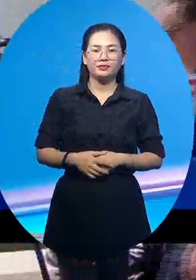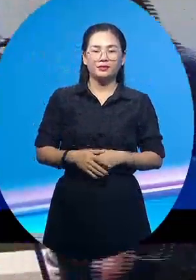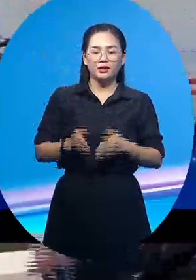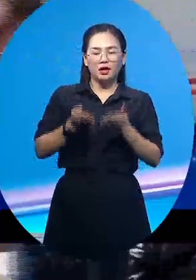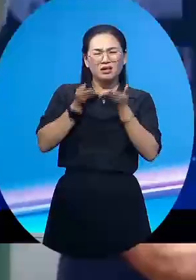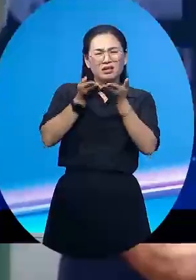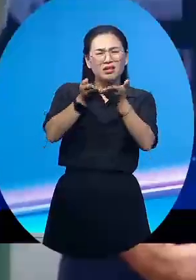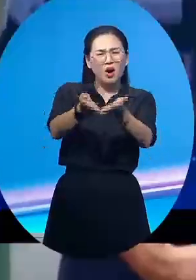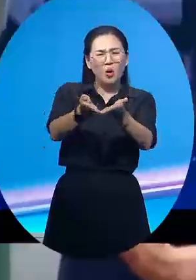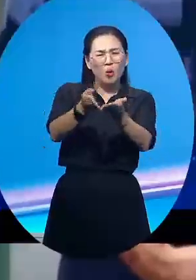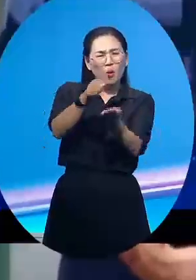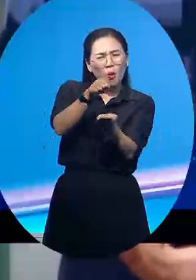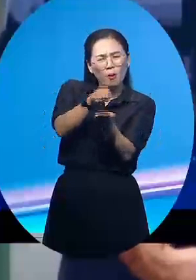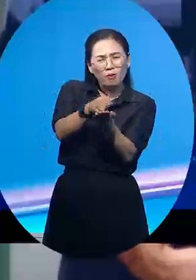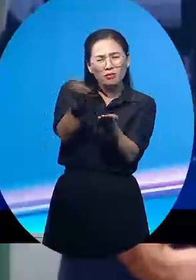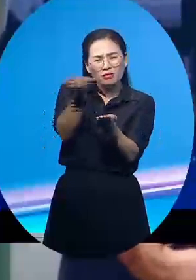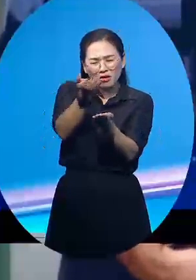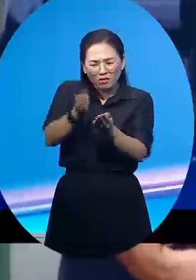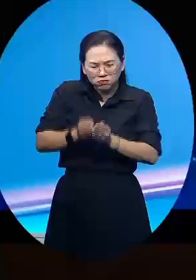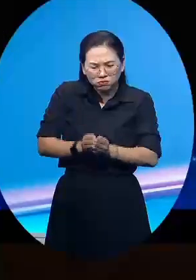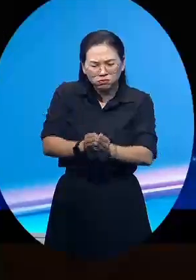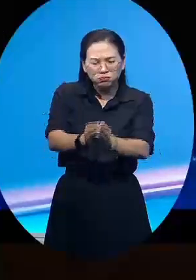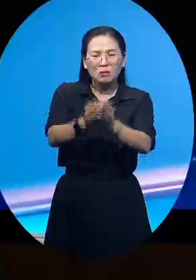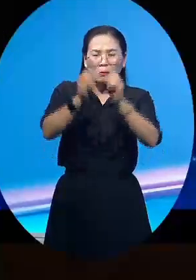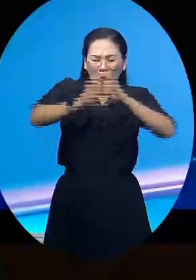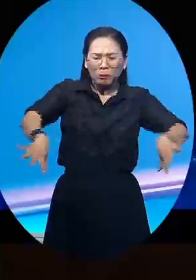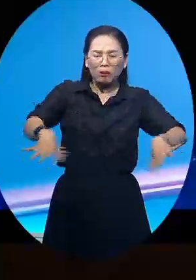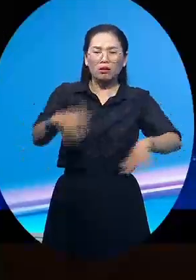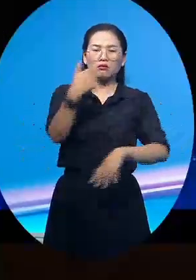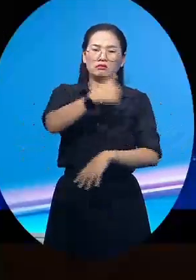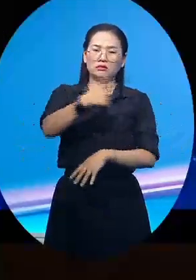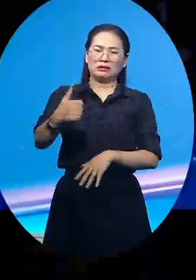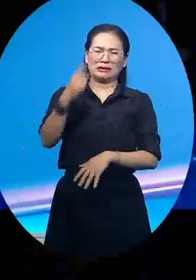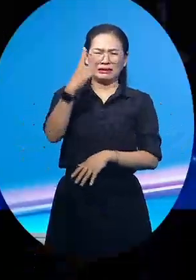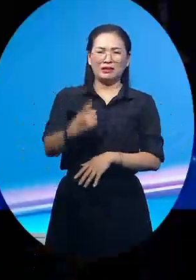Tao lạnh Titan nổ tung 5 người trên khoang thiệt mạng